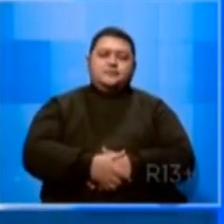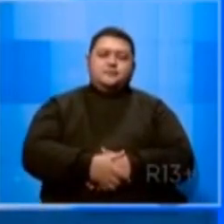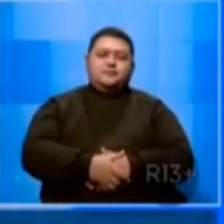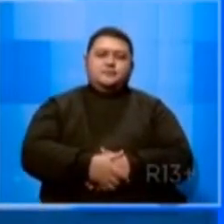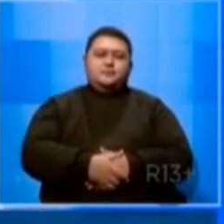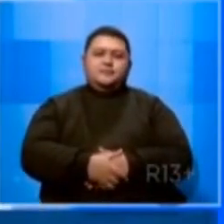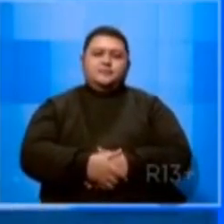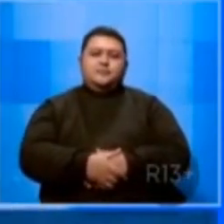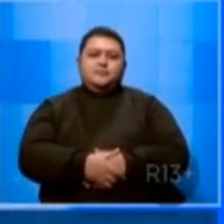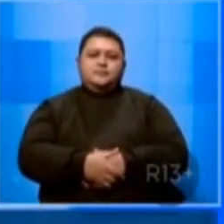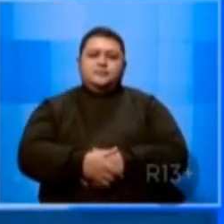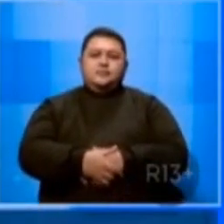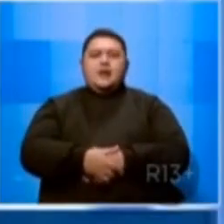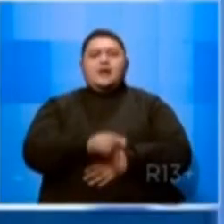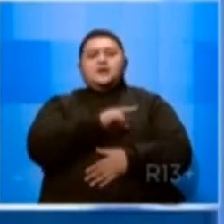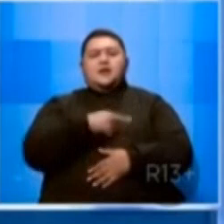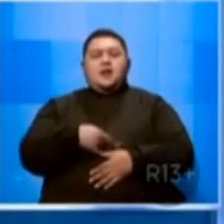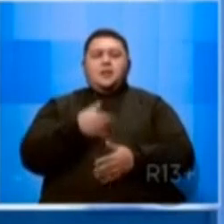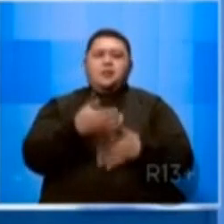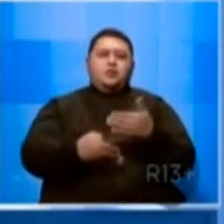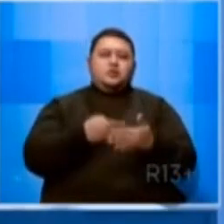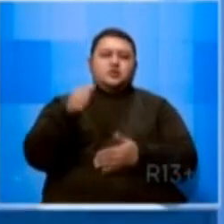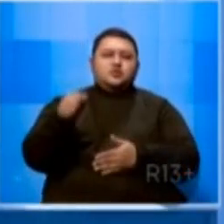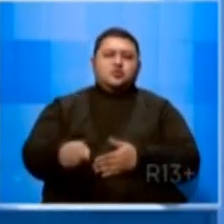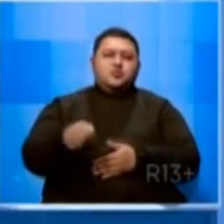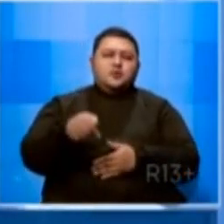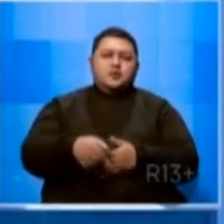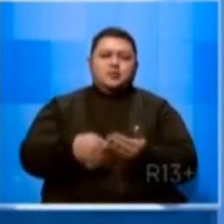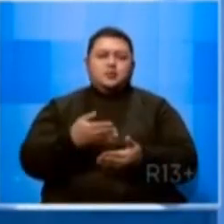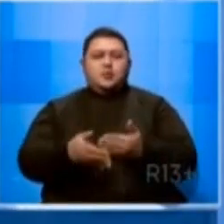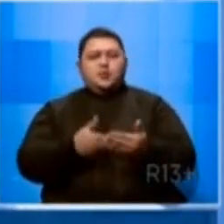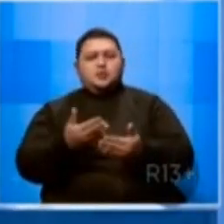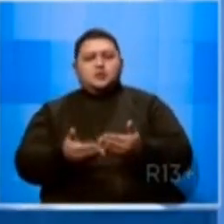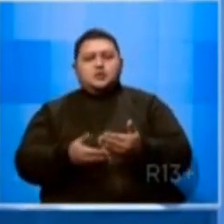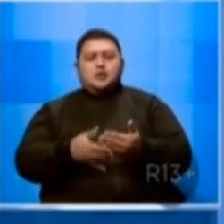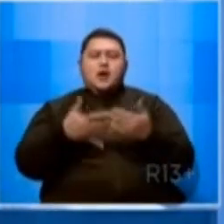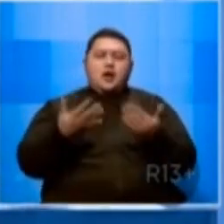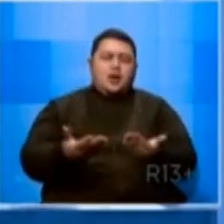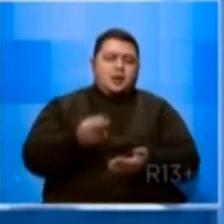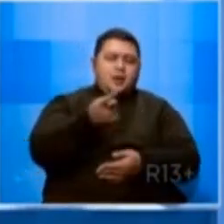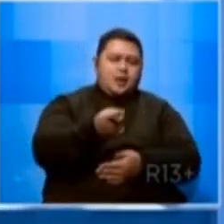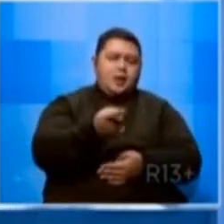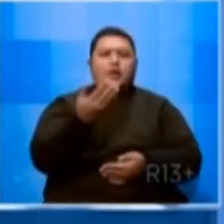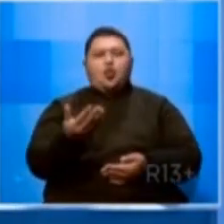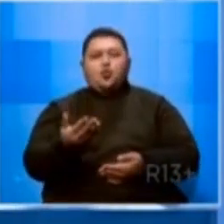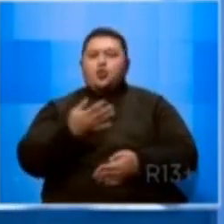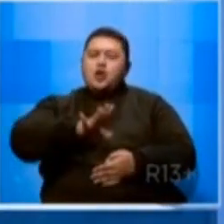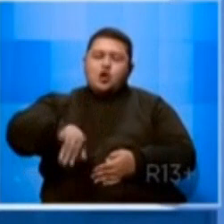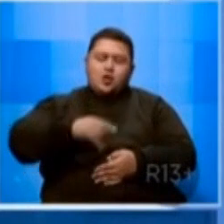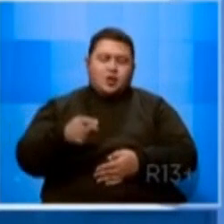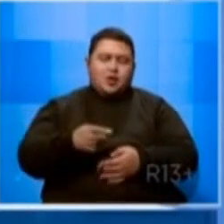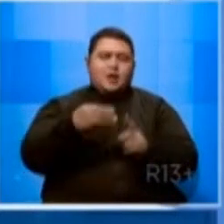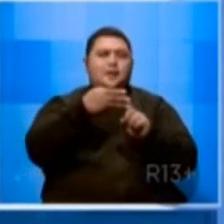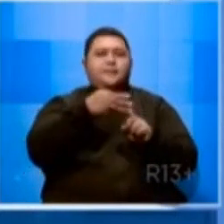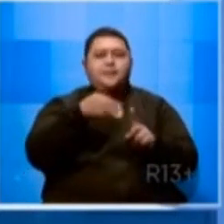tapi selama proses hukum ini berjalan Apakah Kemudian Anda ataupun keluarga dari Yosua